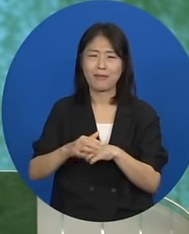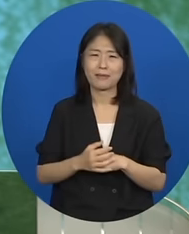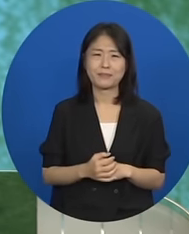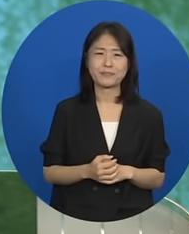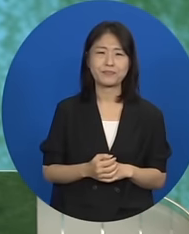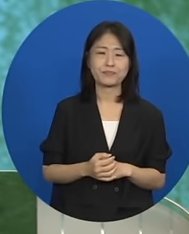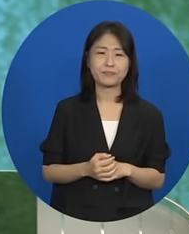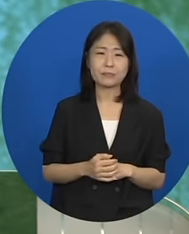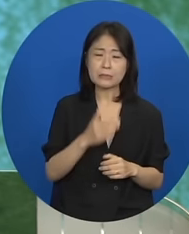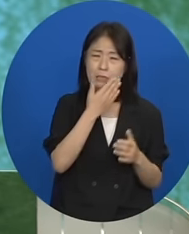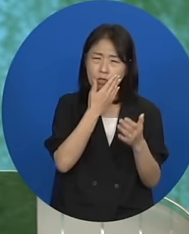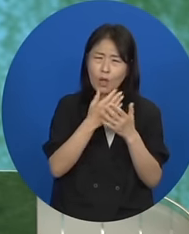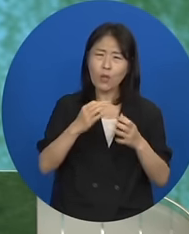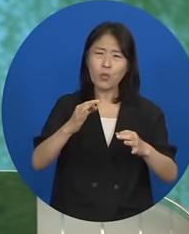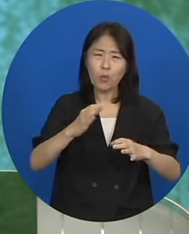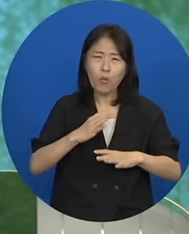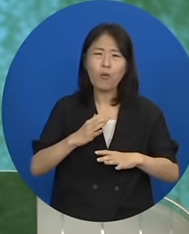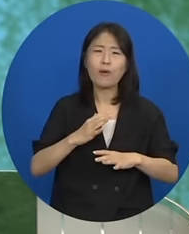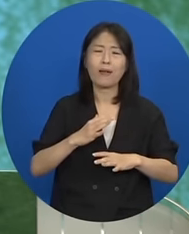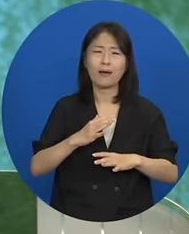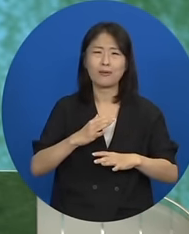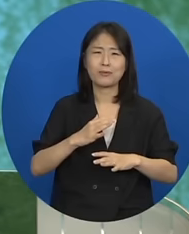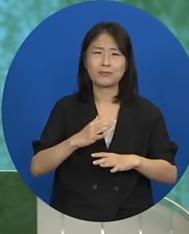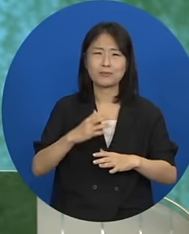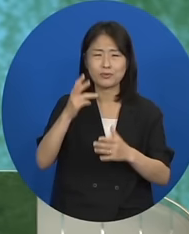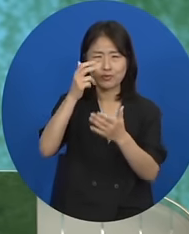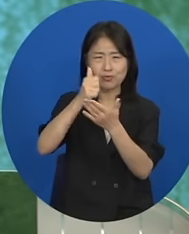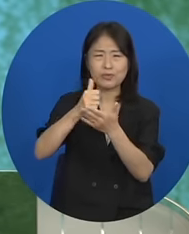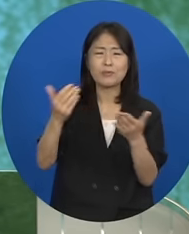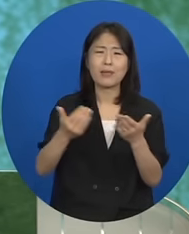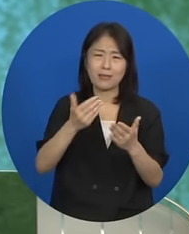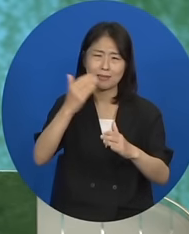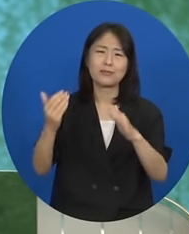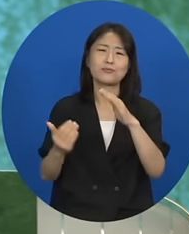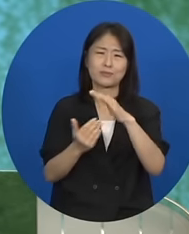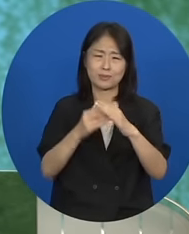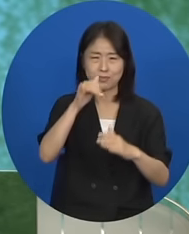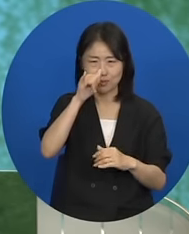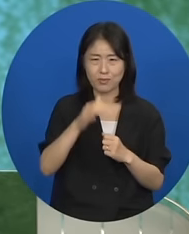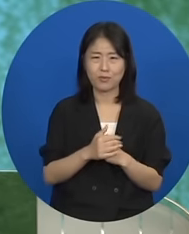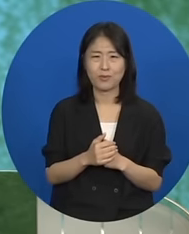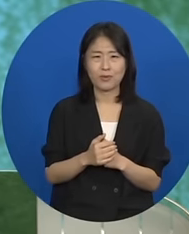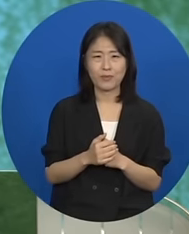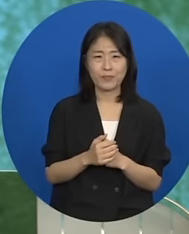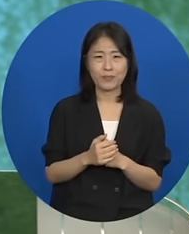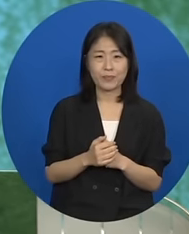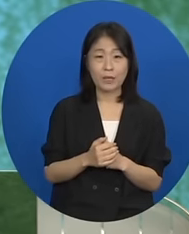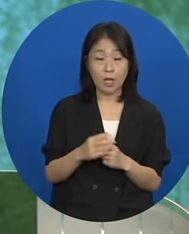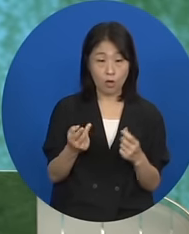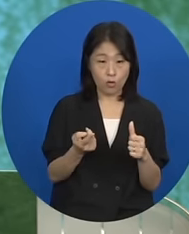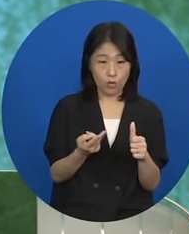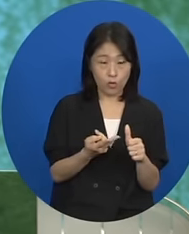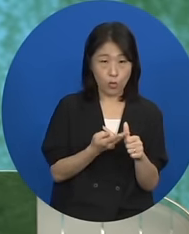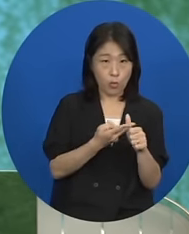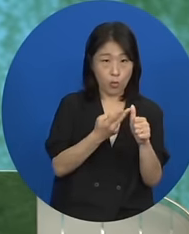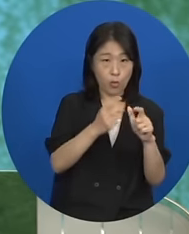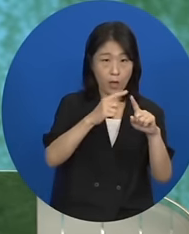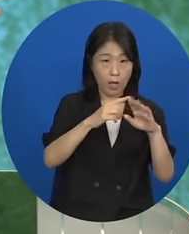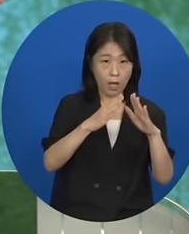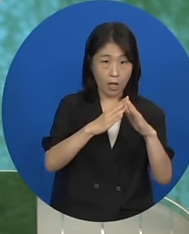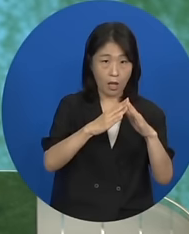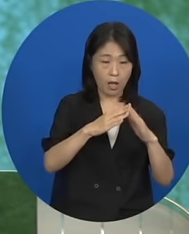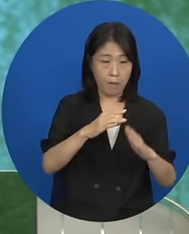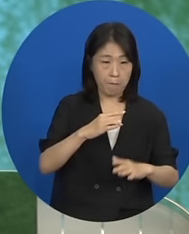거예요 하나님께서는 선한 먹자 교회만 잘되는 것을 바라는 것 아니라 개척교회 미자립 교회 미자립 교회는 미래